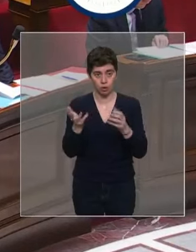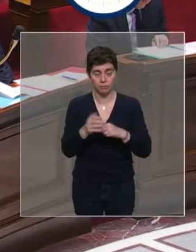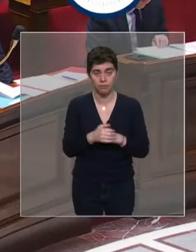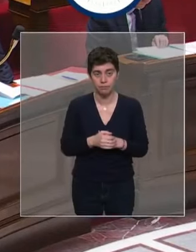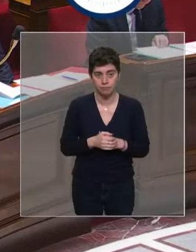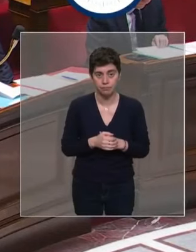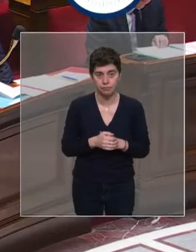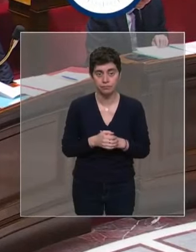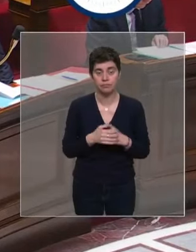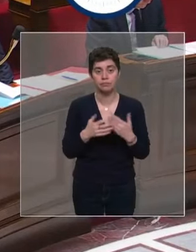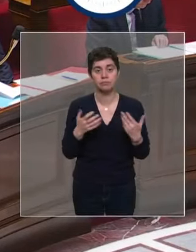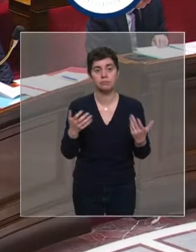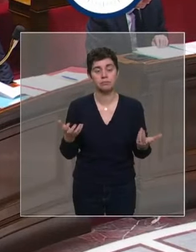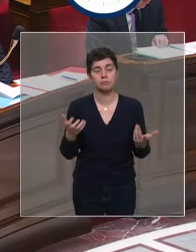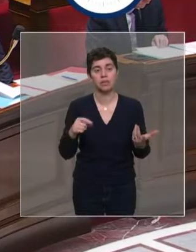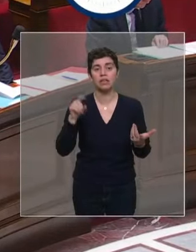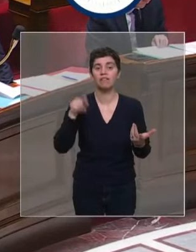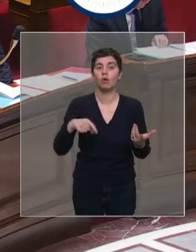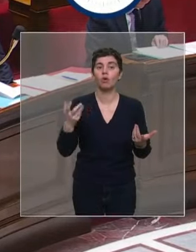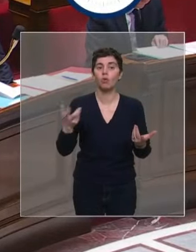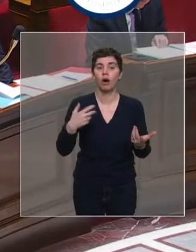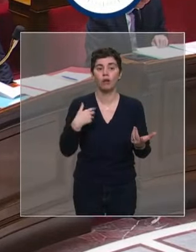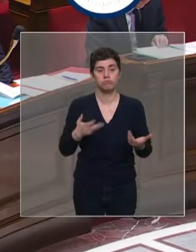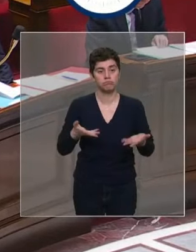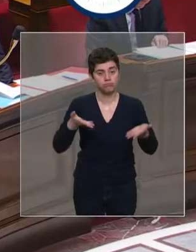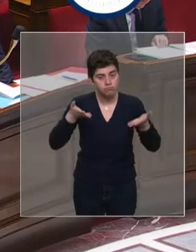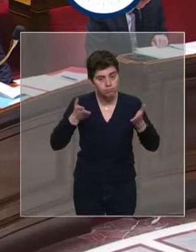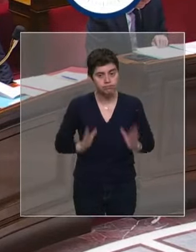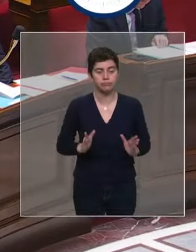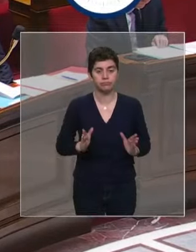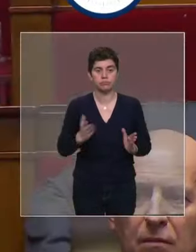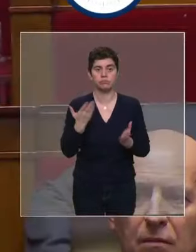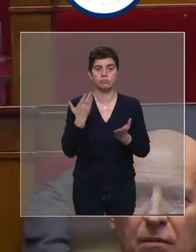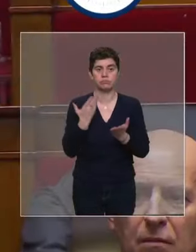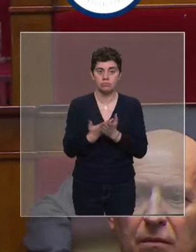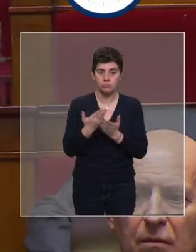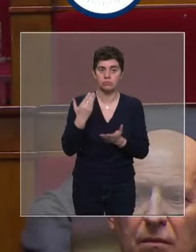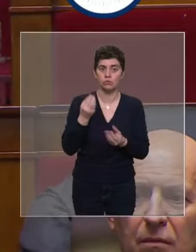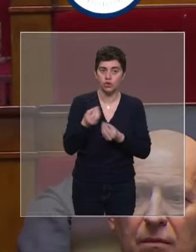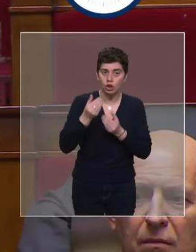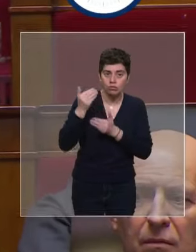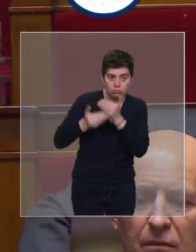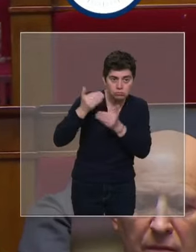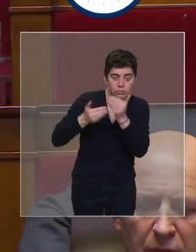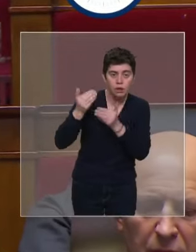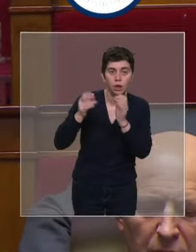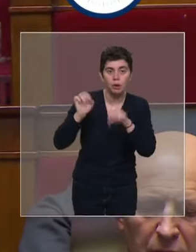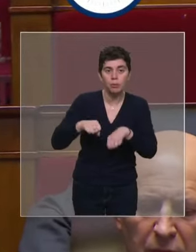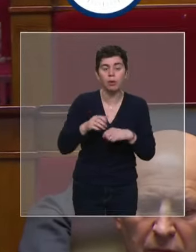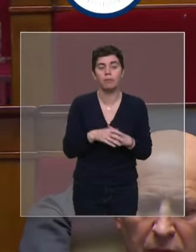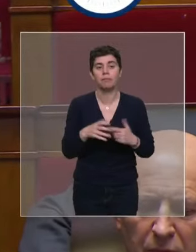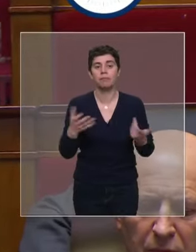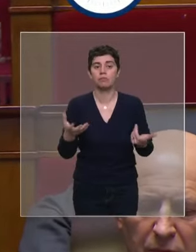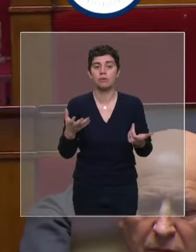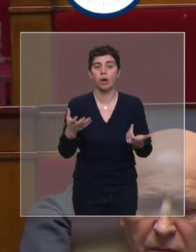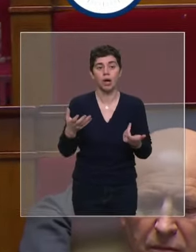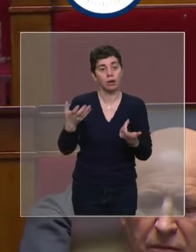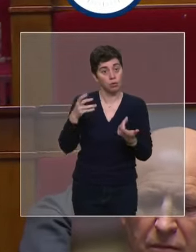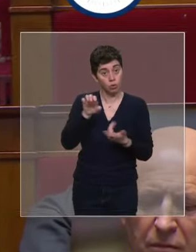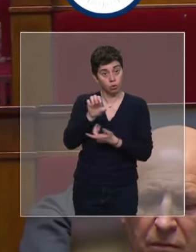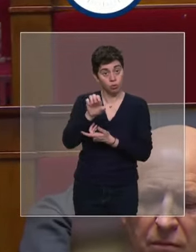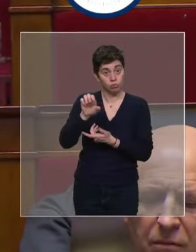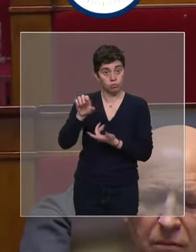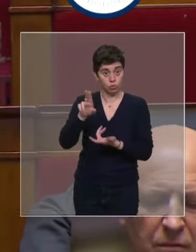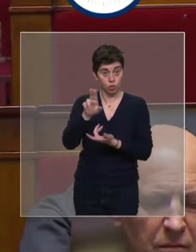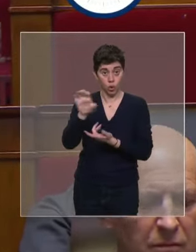sujets, énoncer d'abord d'adopter une position ferme et progressiste, visant à faire advenir une Europe qui protège,